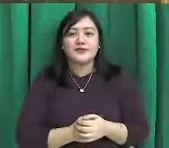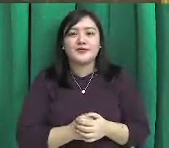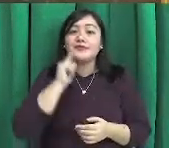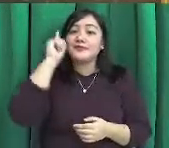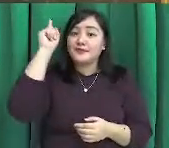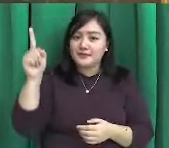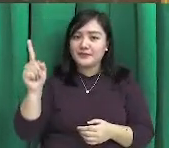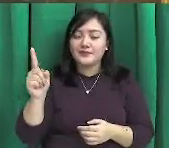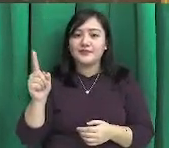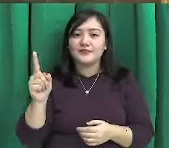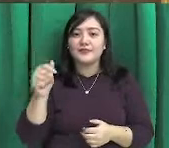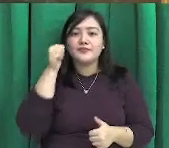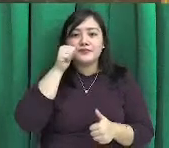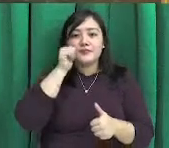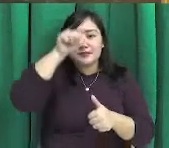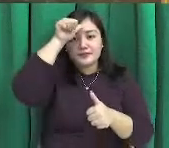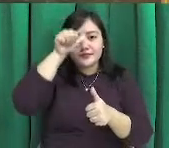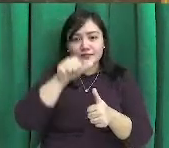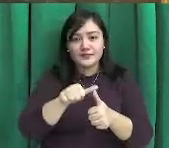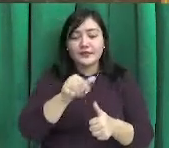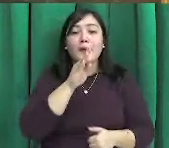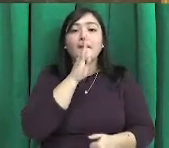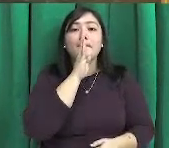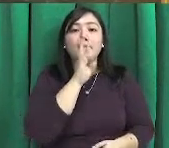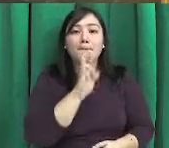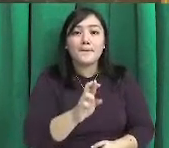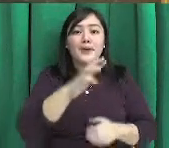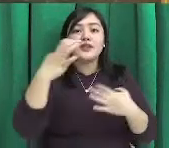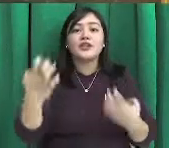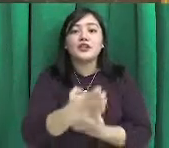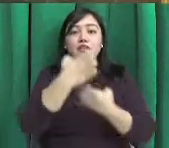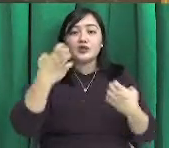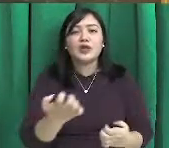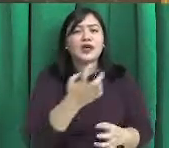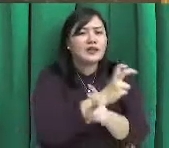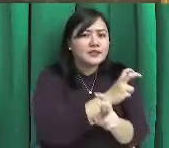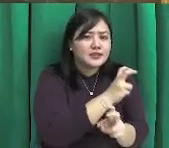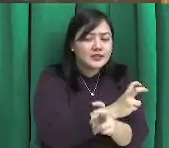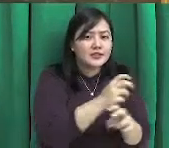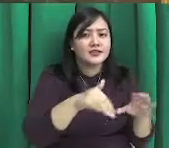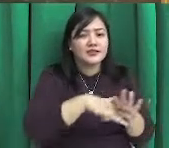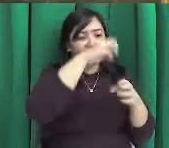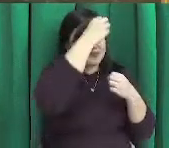of obedience, you know, than to enjoy for a moment